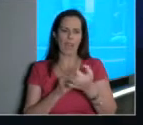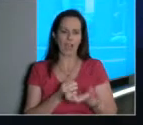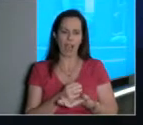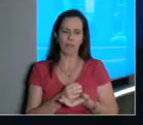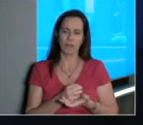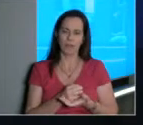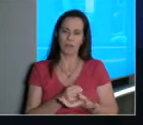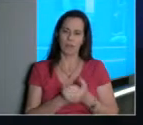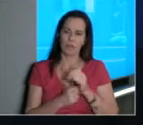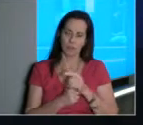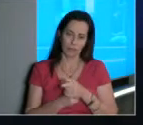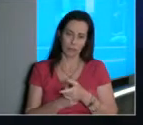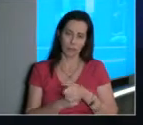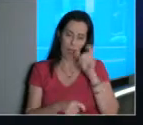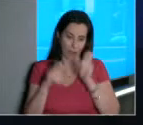נכון? כן.